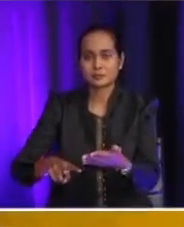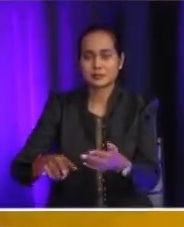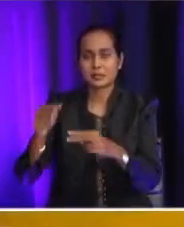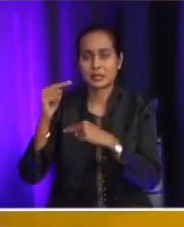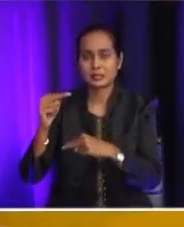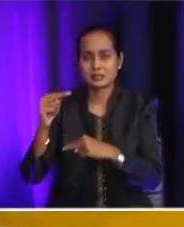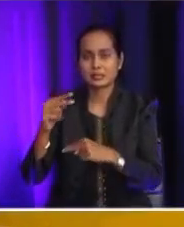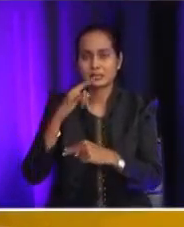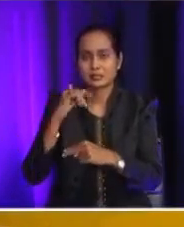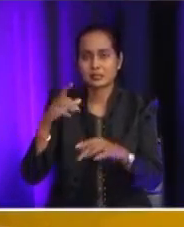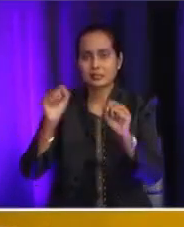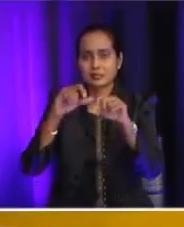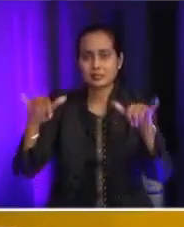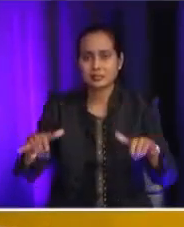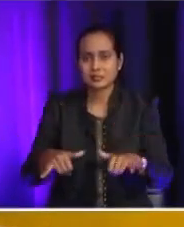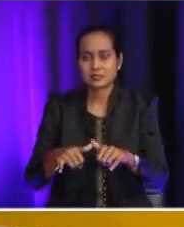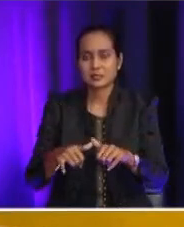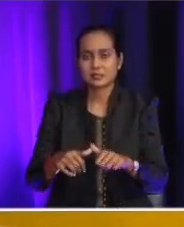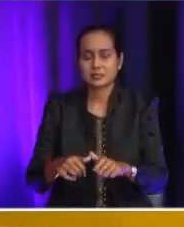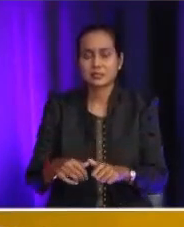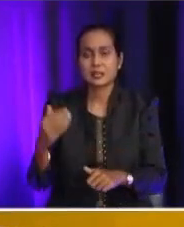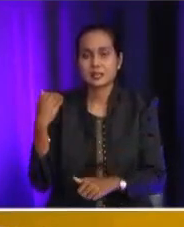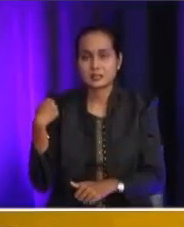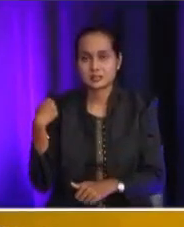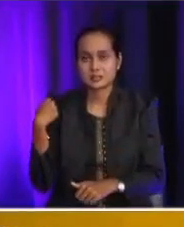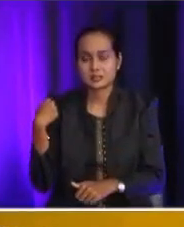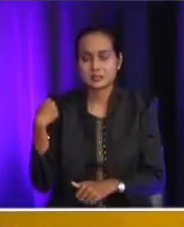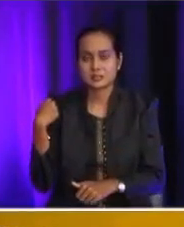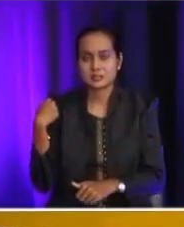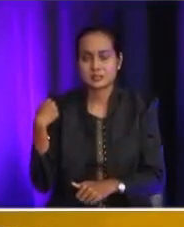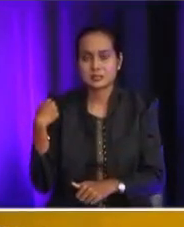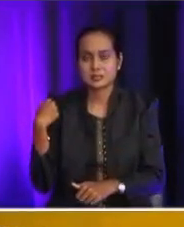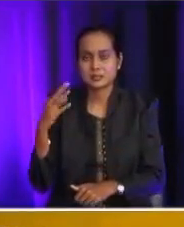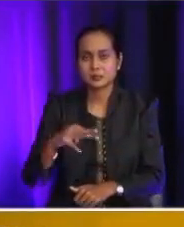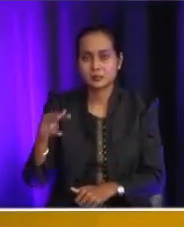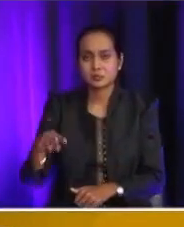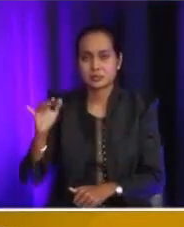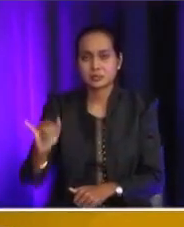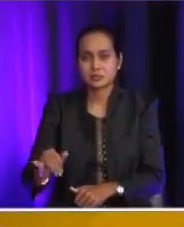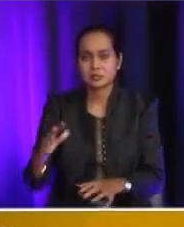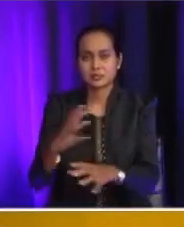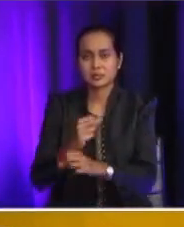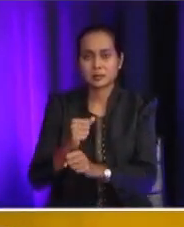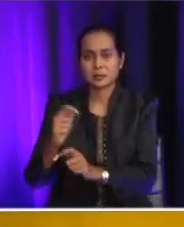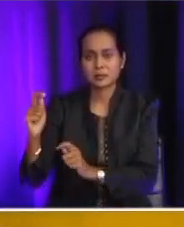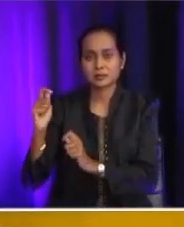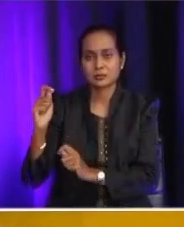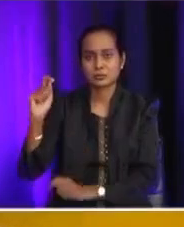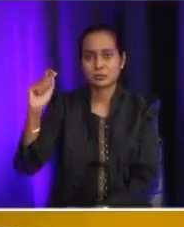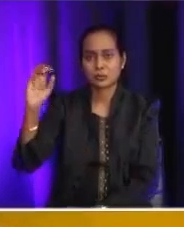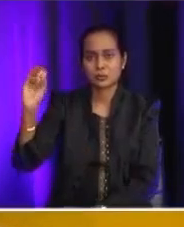murid ialah sijil. Malah ada dalam kalangan murid yang telah dinobatkan sebagai tokoh NILAM peringkat negeri